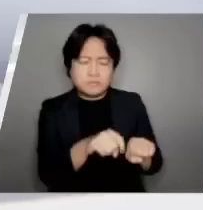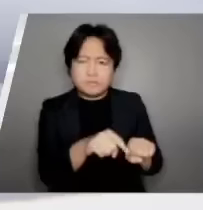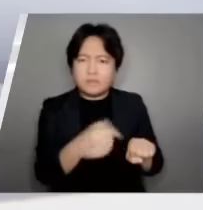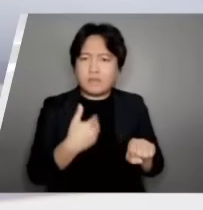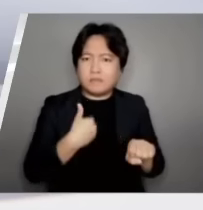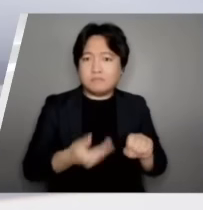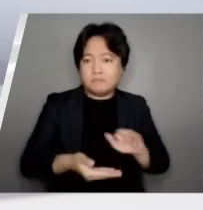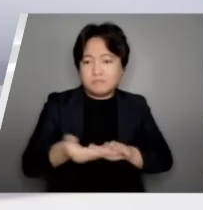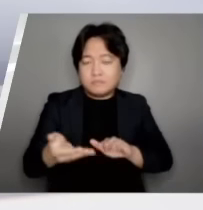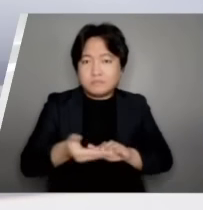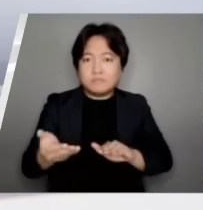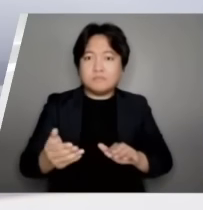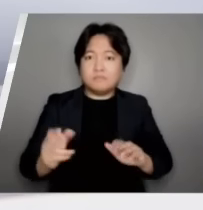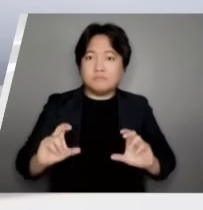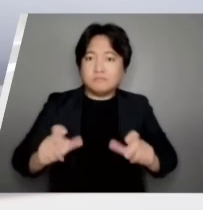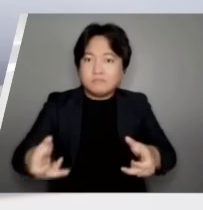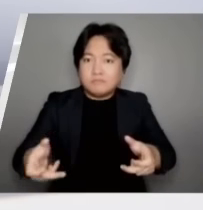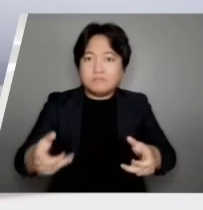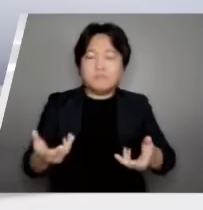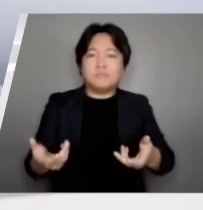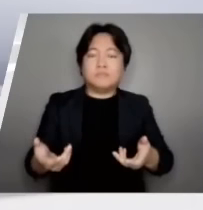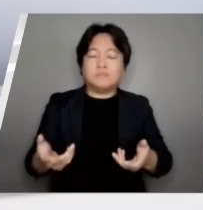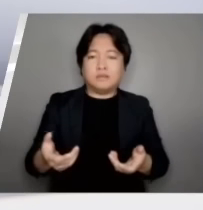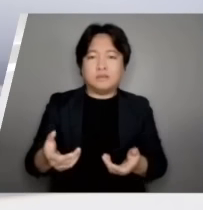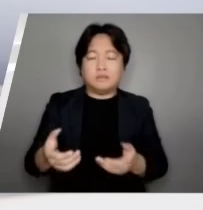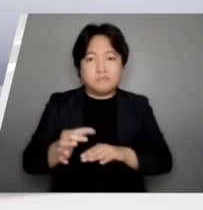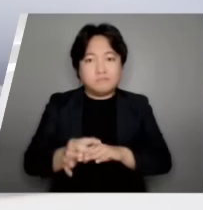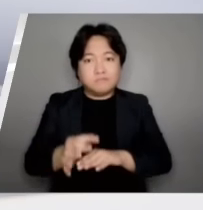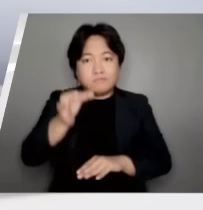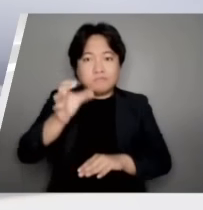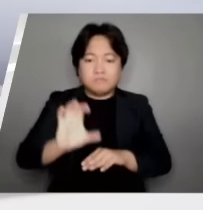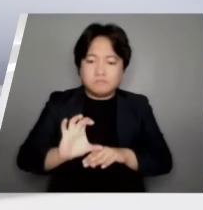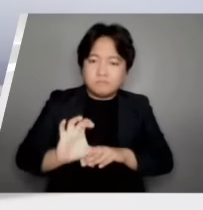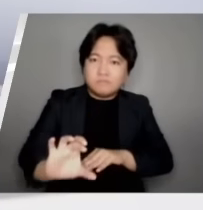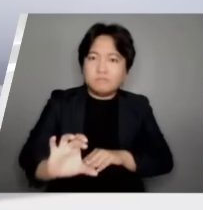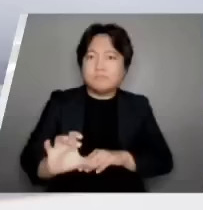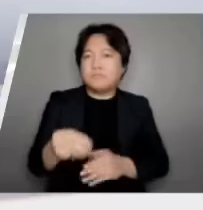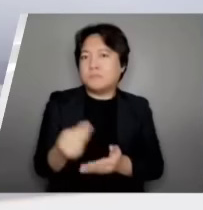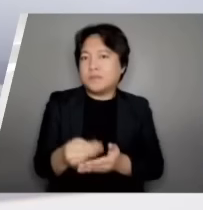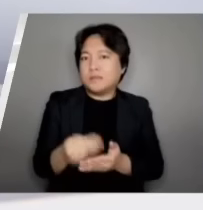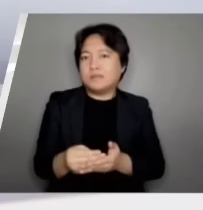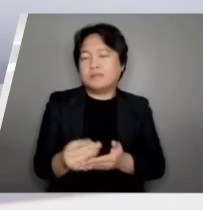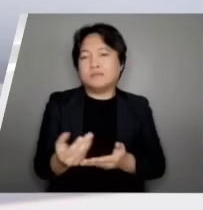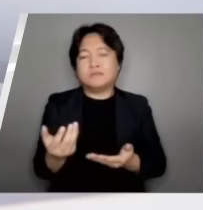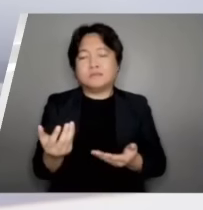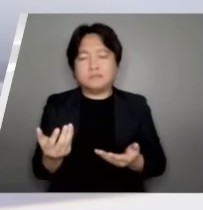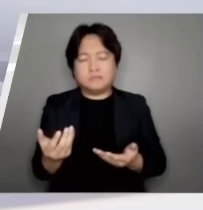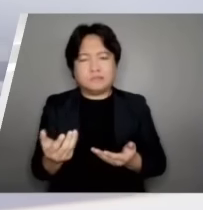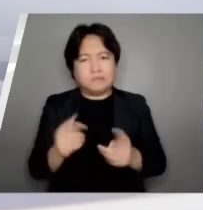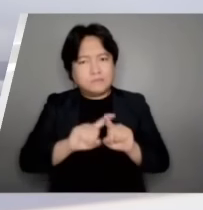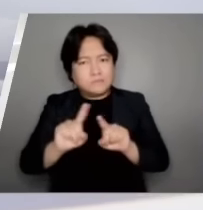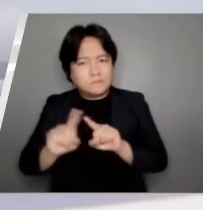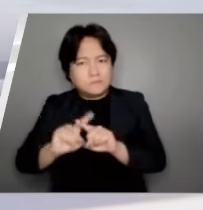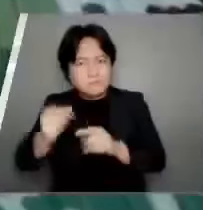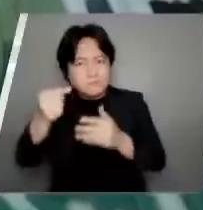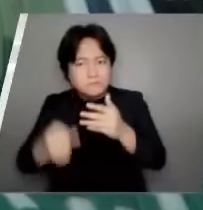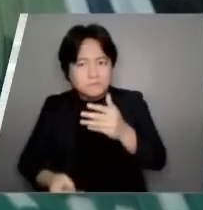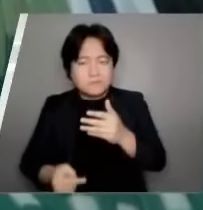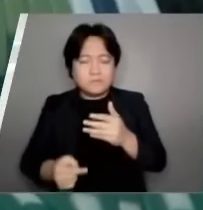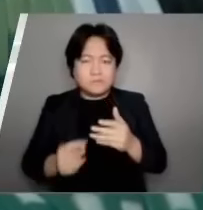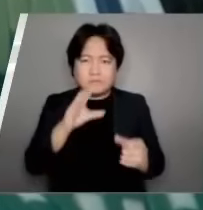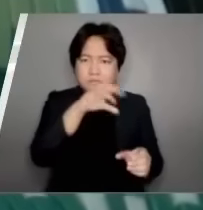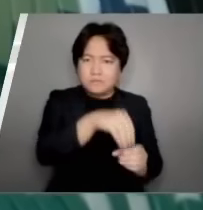talagang meron niyang ping pong, table tennis, mahjong, as part ng recreation ng mga guests.